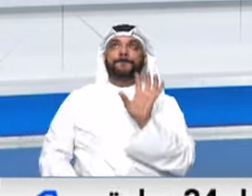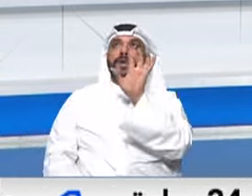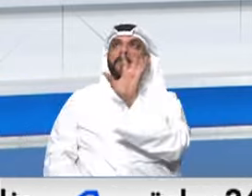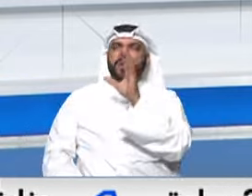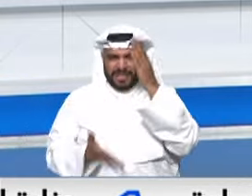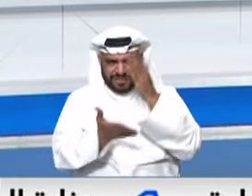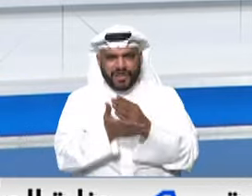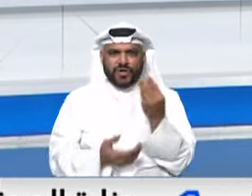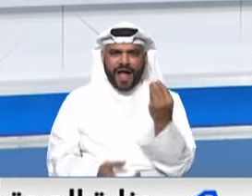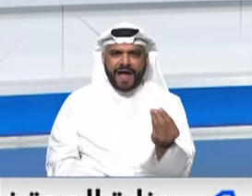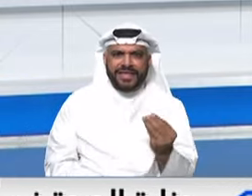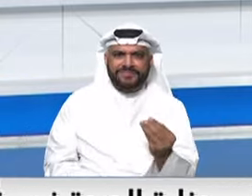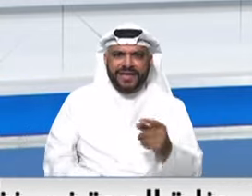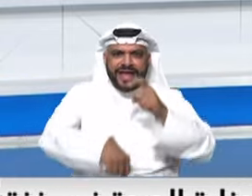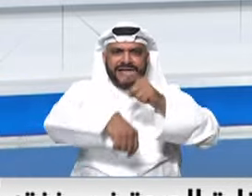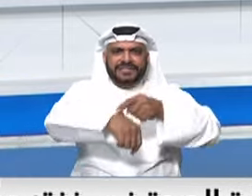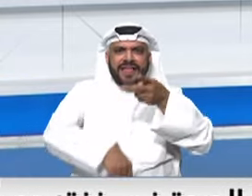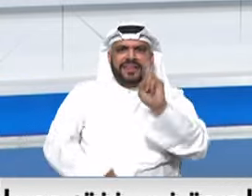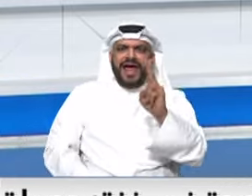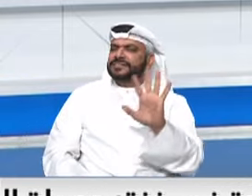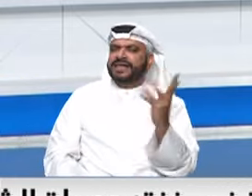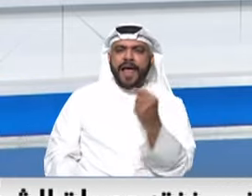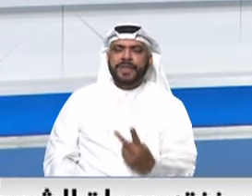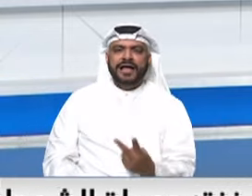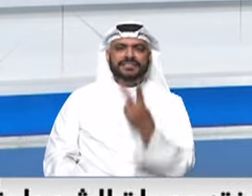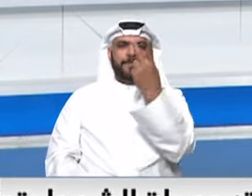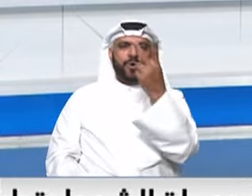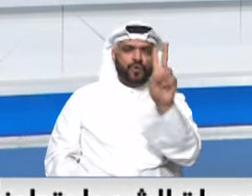الحرارة للساعة 12 تتراوح ما بين